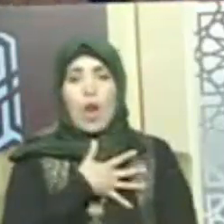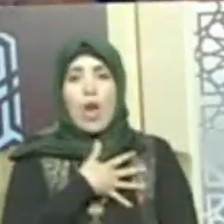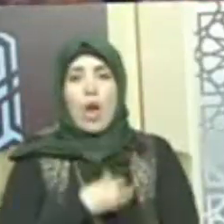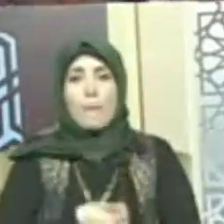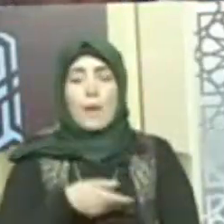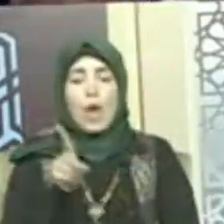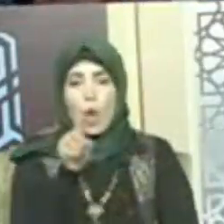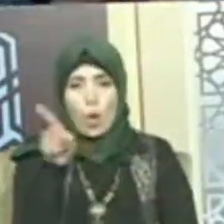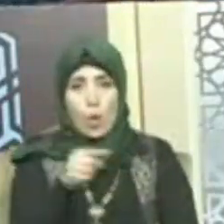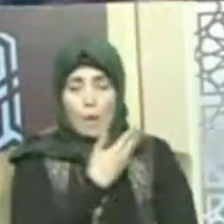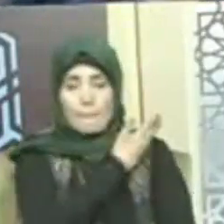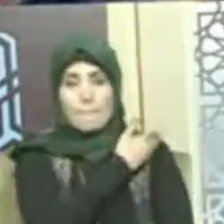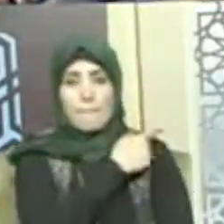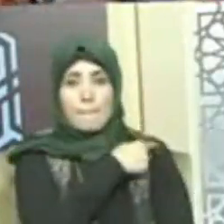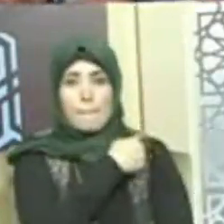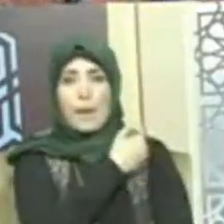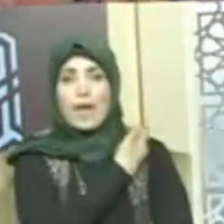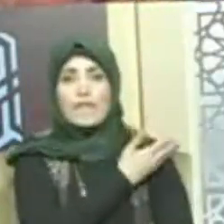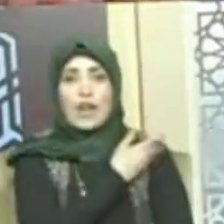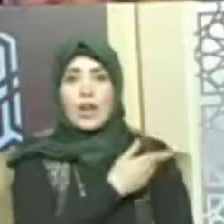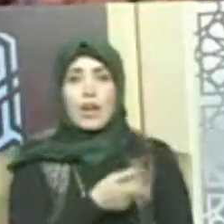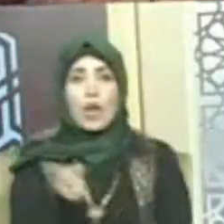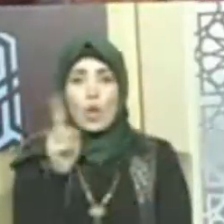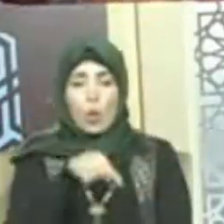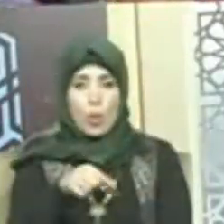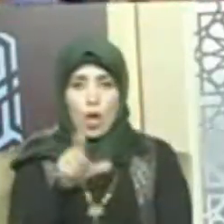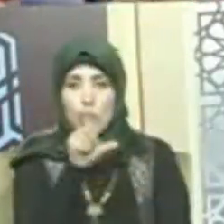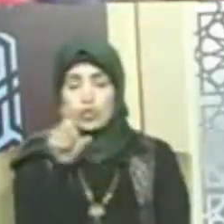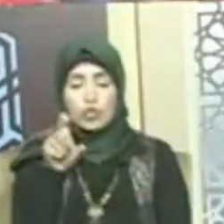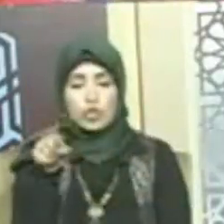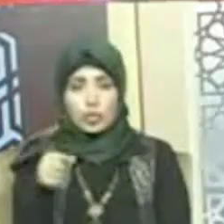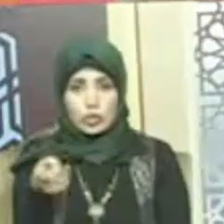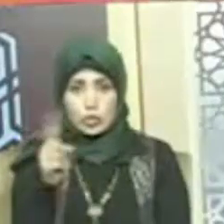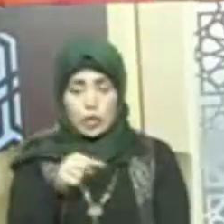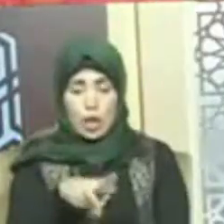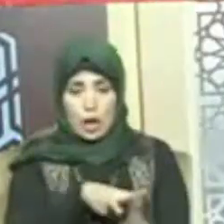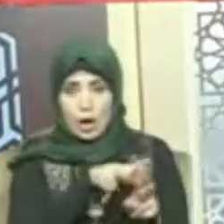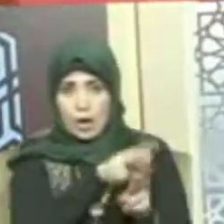وشهر المغفرة، وشهر العتق من النار،